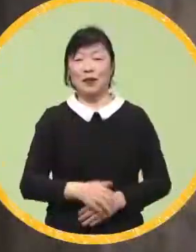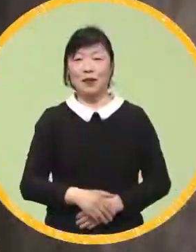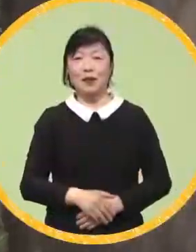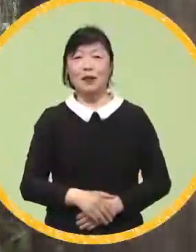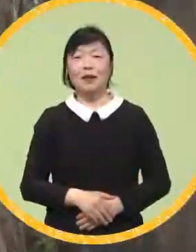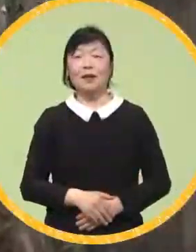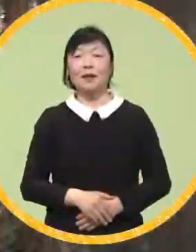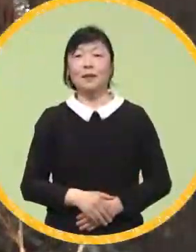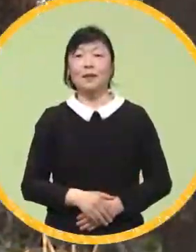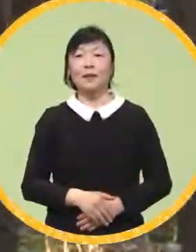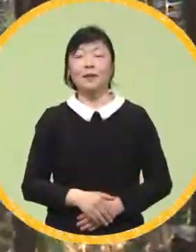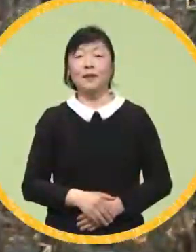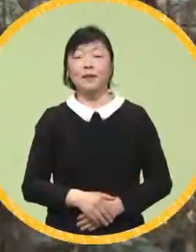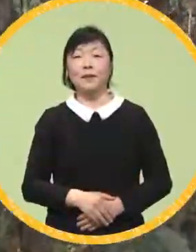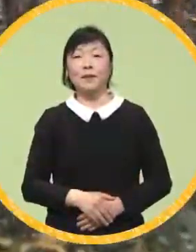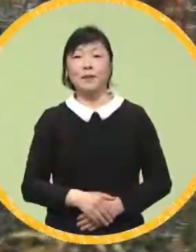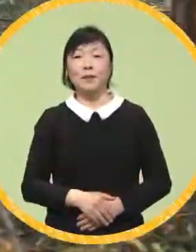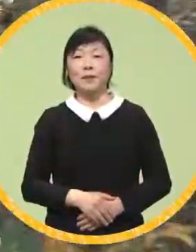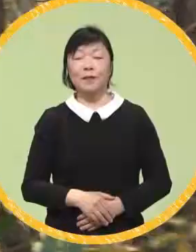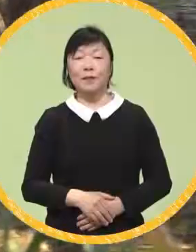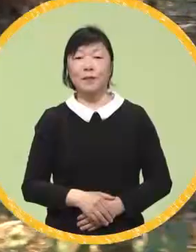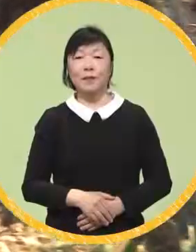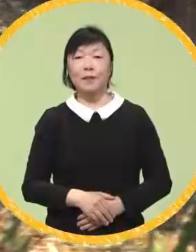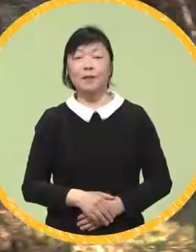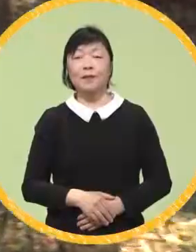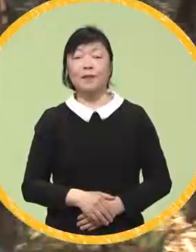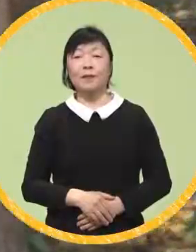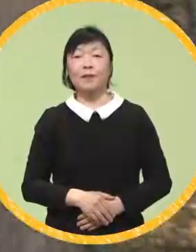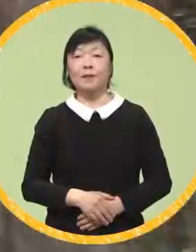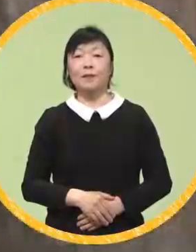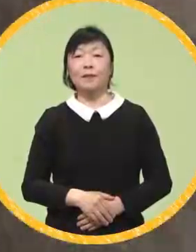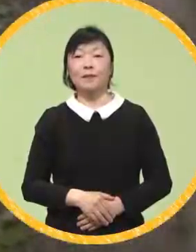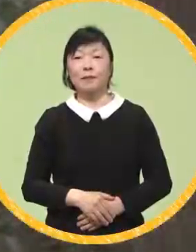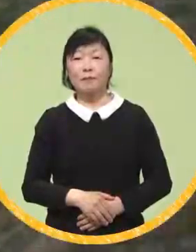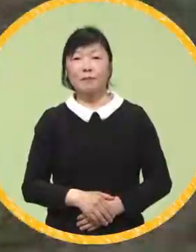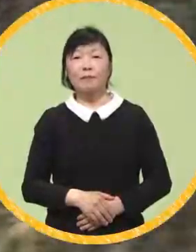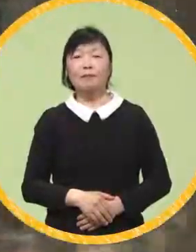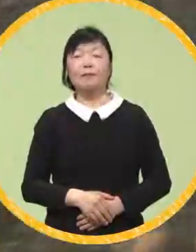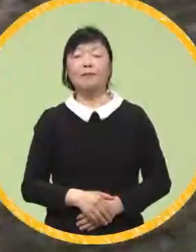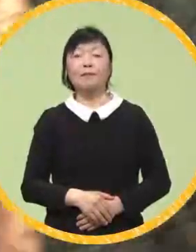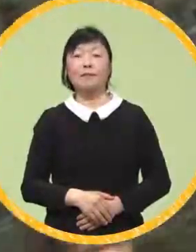さぁ行こうを背負っ早い